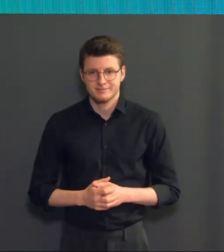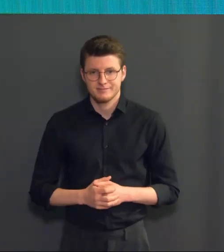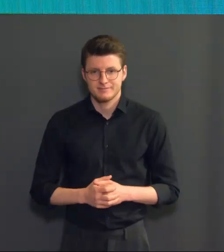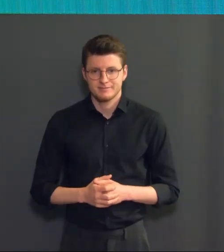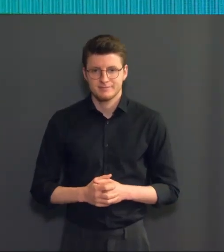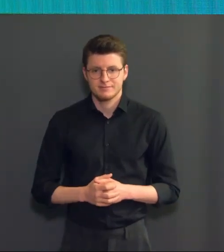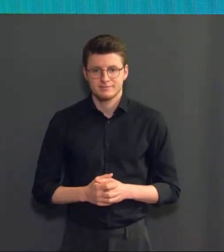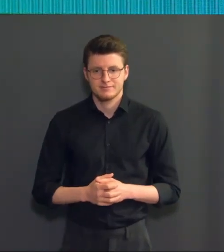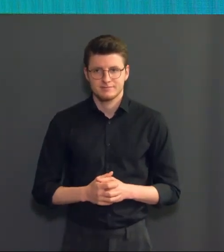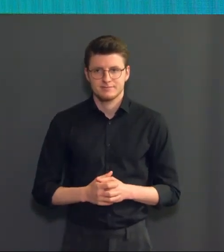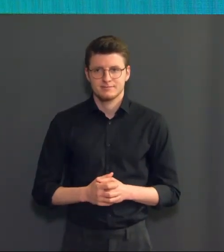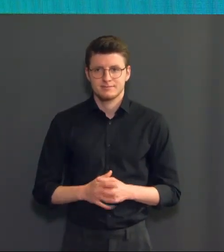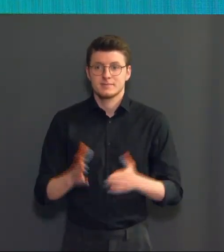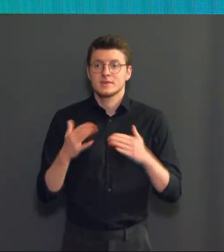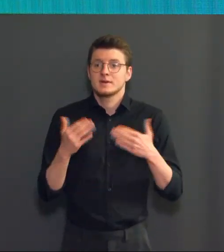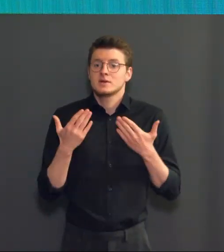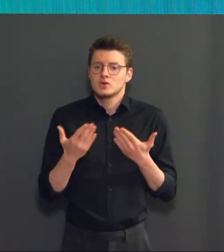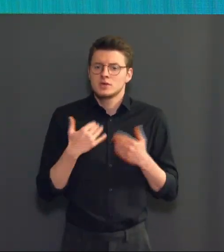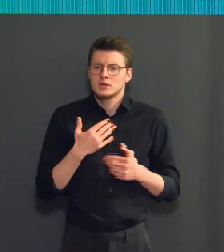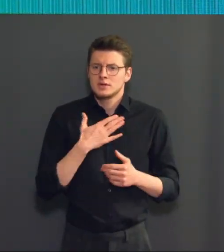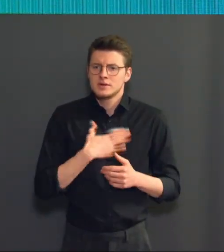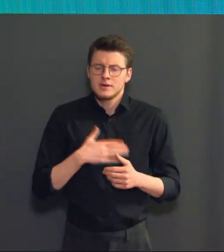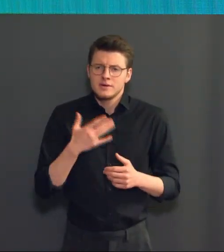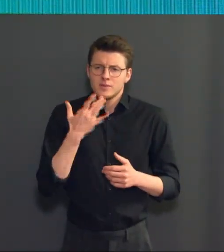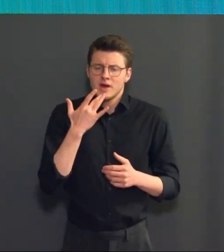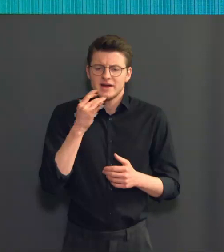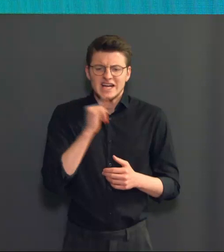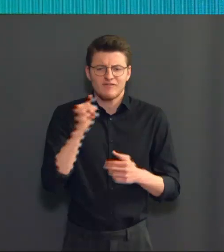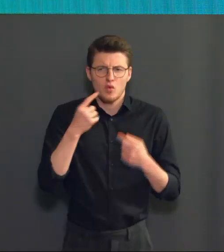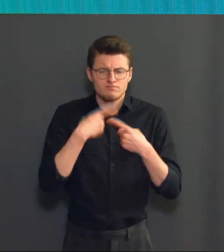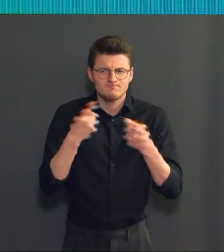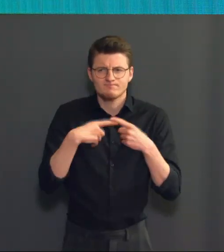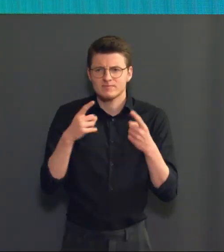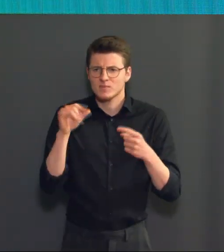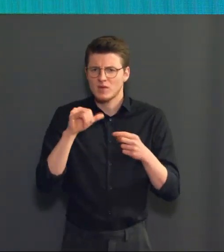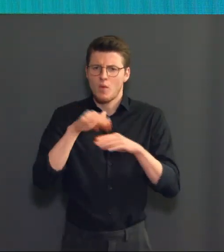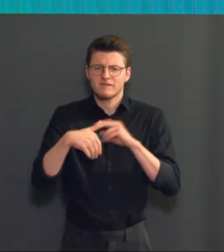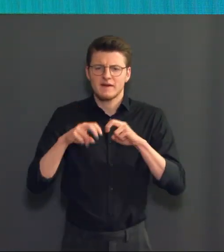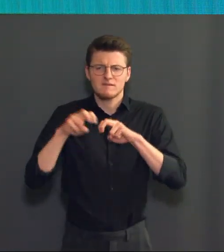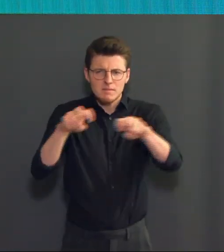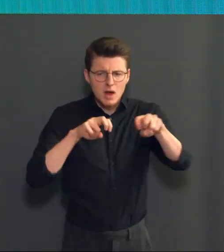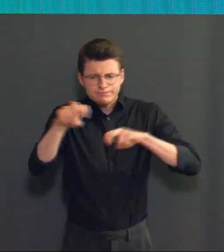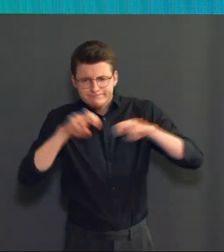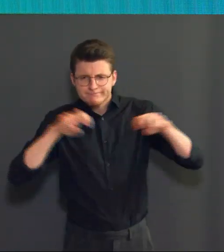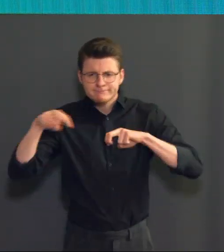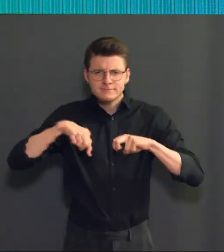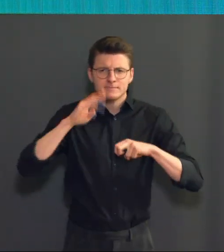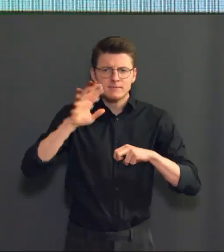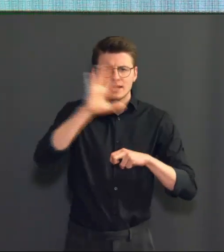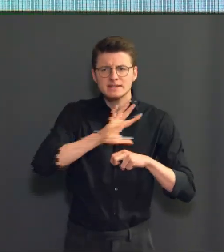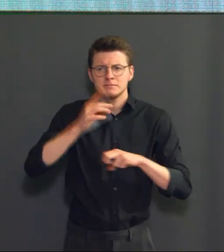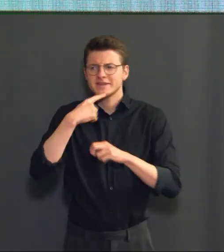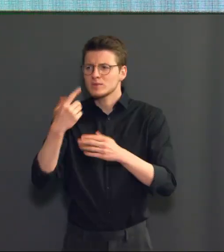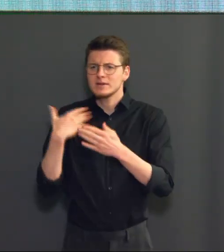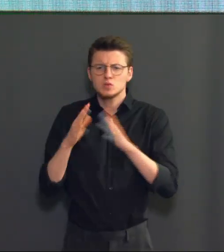En tenslotte zouden we nog een nieuwe update willen geven over de mobiliteitsgegevens van de afgelopen weken.